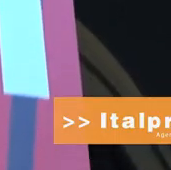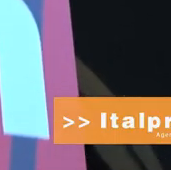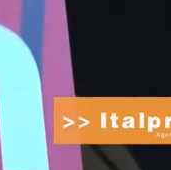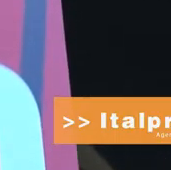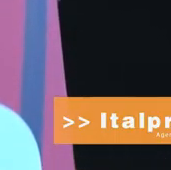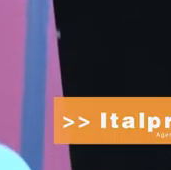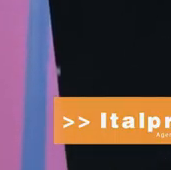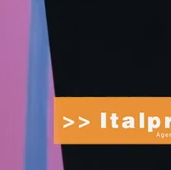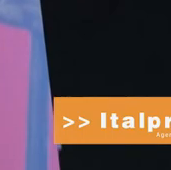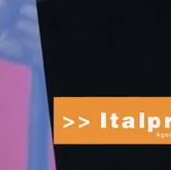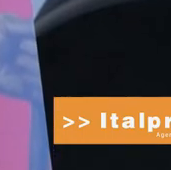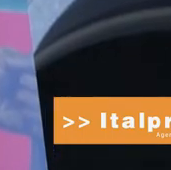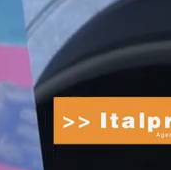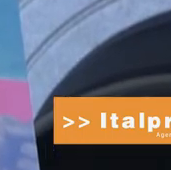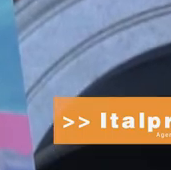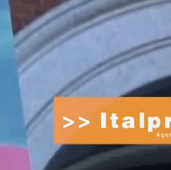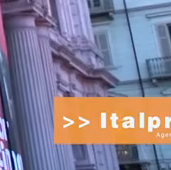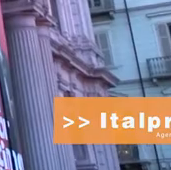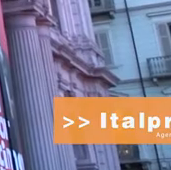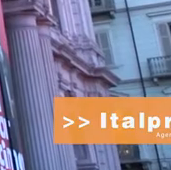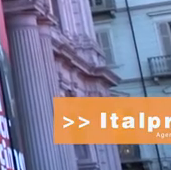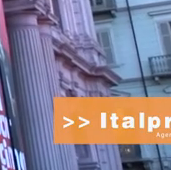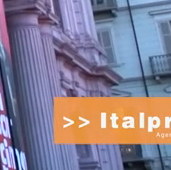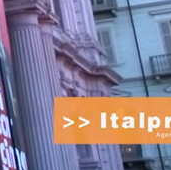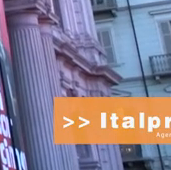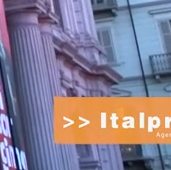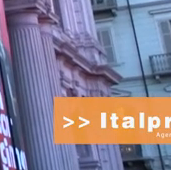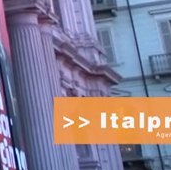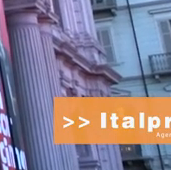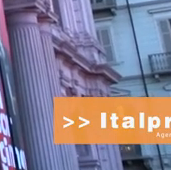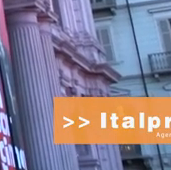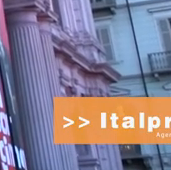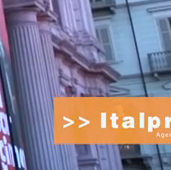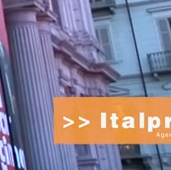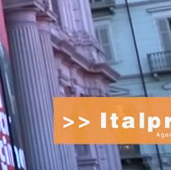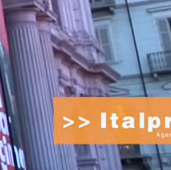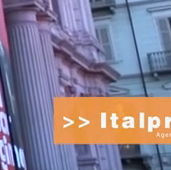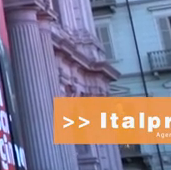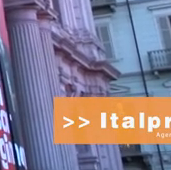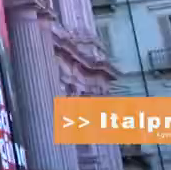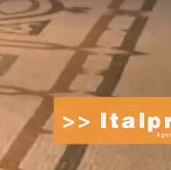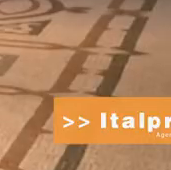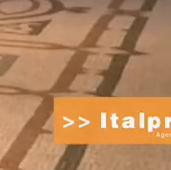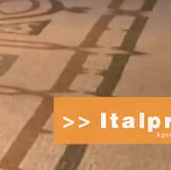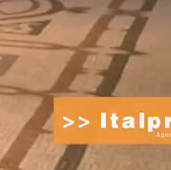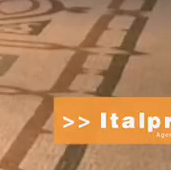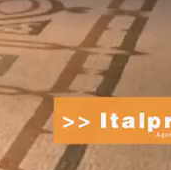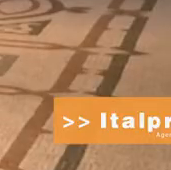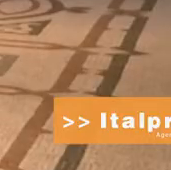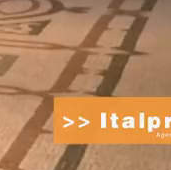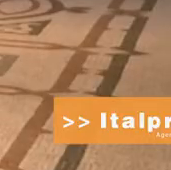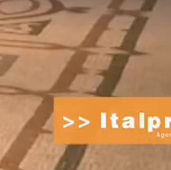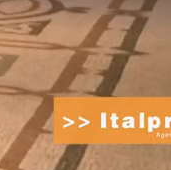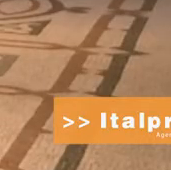nostro nuovo logo l'altro declinandola l'anniversario sul terzo settore su quelle donne e quegli uomini con le ragazze quei ragazzi che